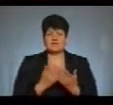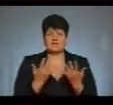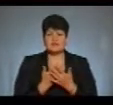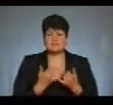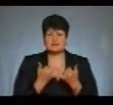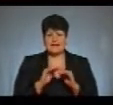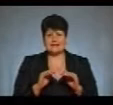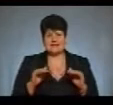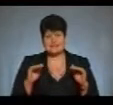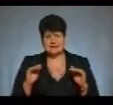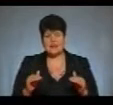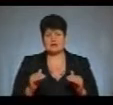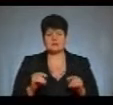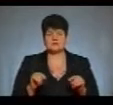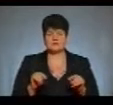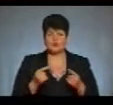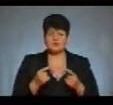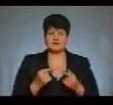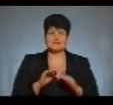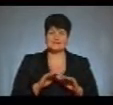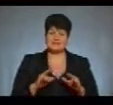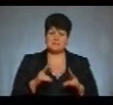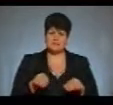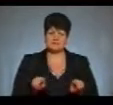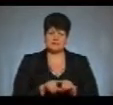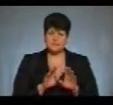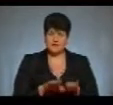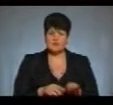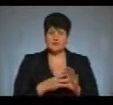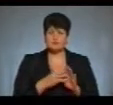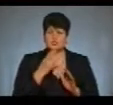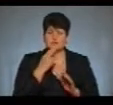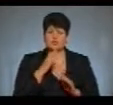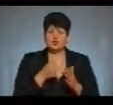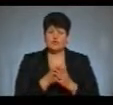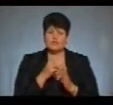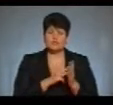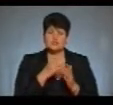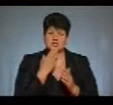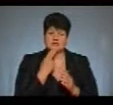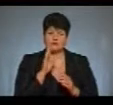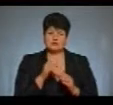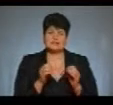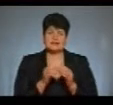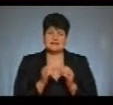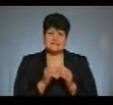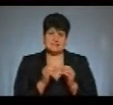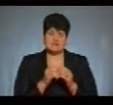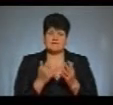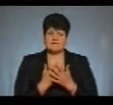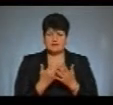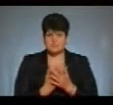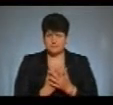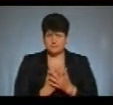або короткометражки, створені дітьми. Так, 8 червня транслюватимуть 10 фільмів фіналістів 3-го конкурсу короткометражних